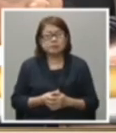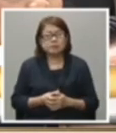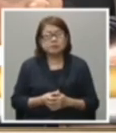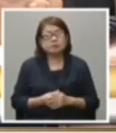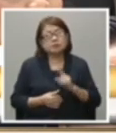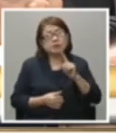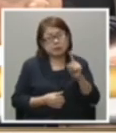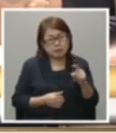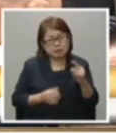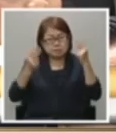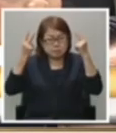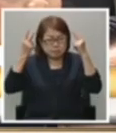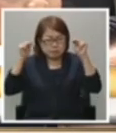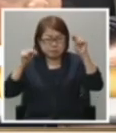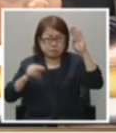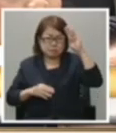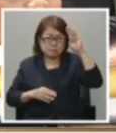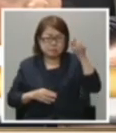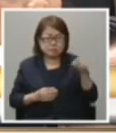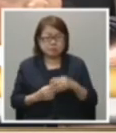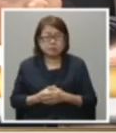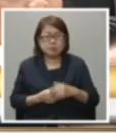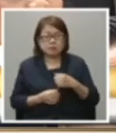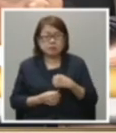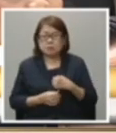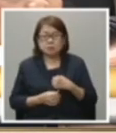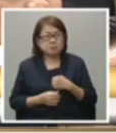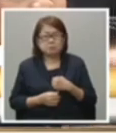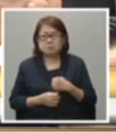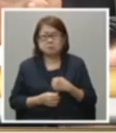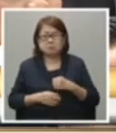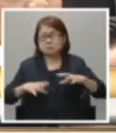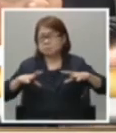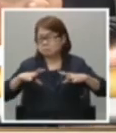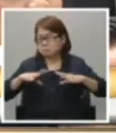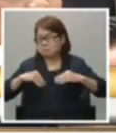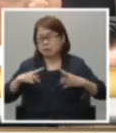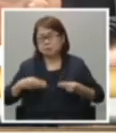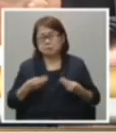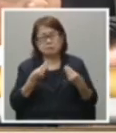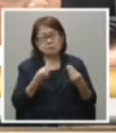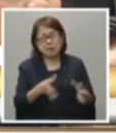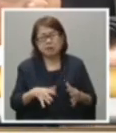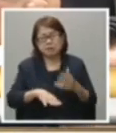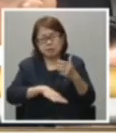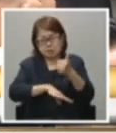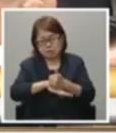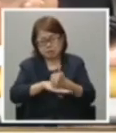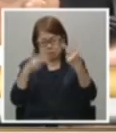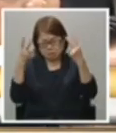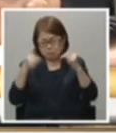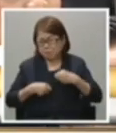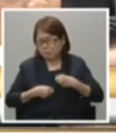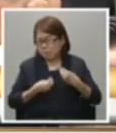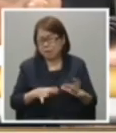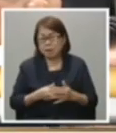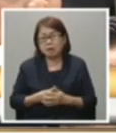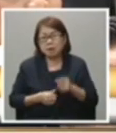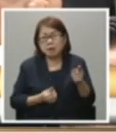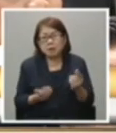กคะดิฉันไม่สามารถไว้วางใจท่านได้เลยเพราะว่าท่านมัวแต่อุ้มเจ้าสั